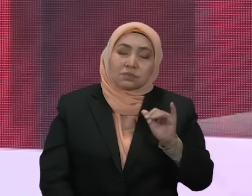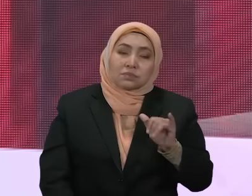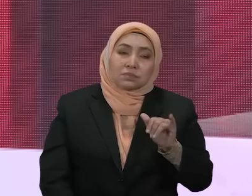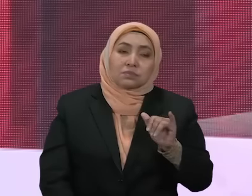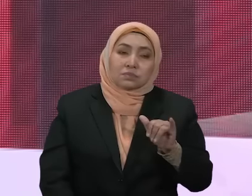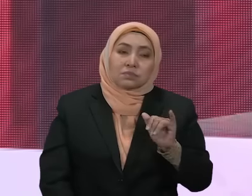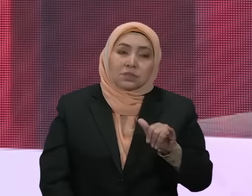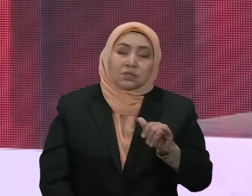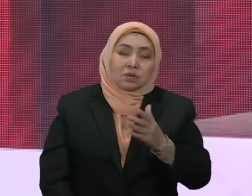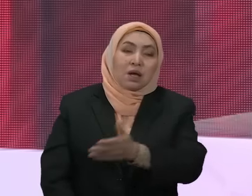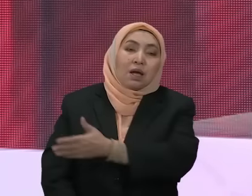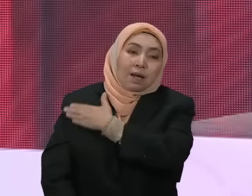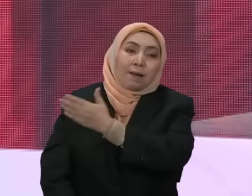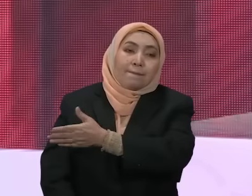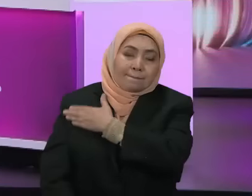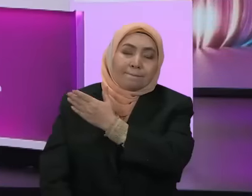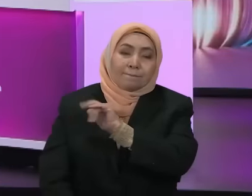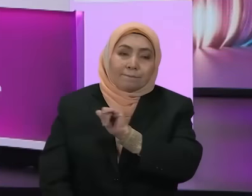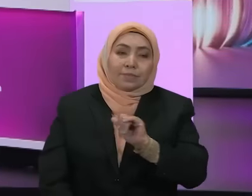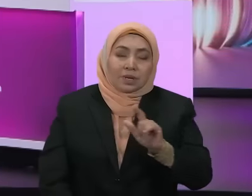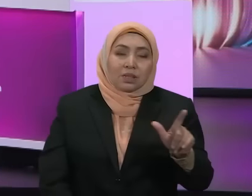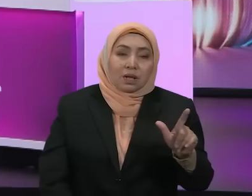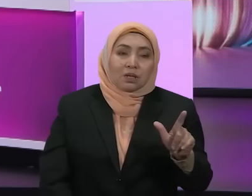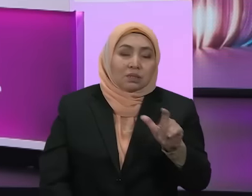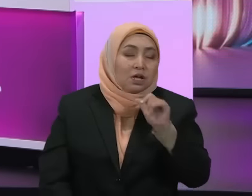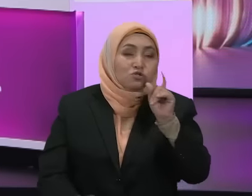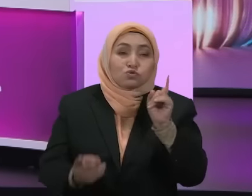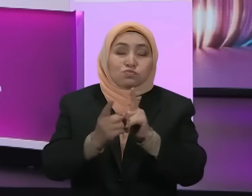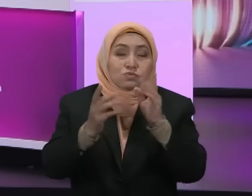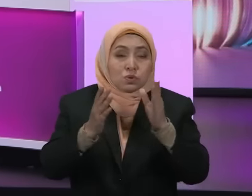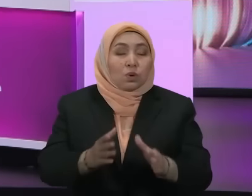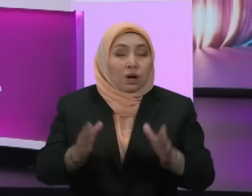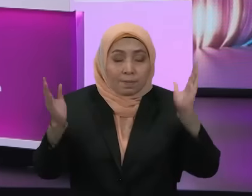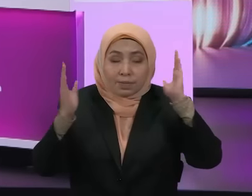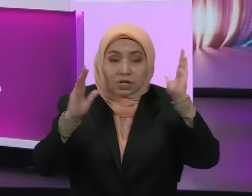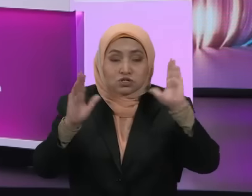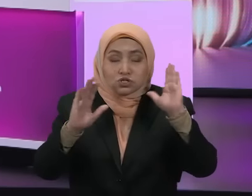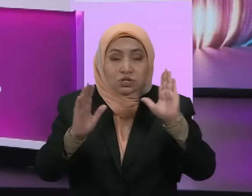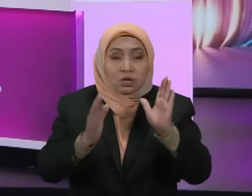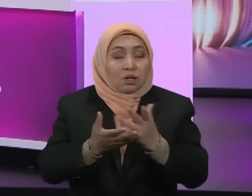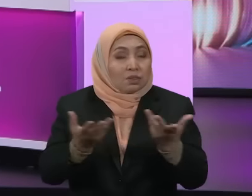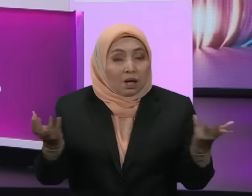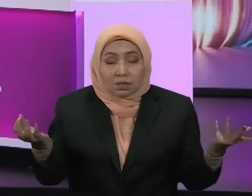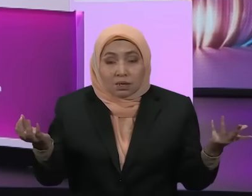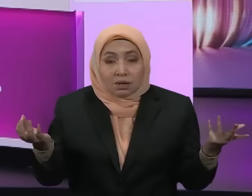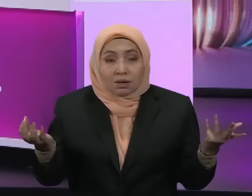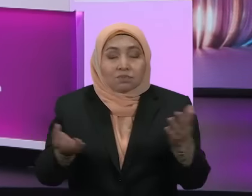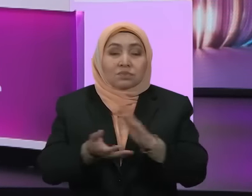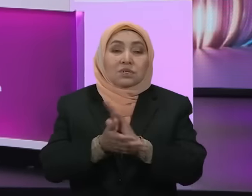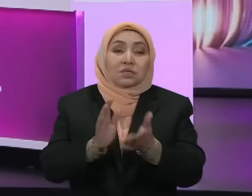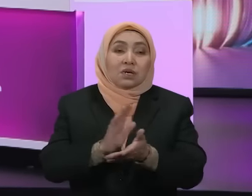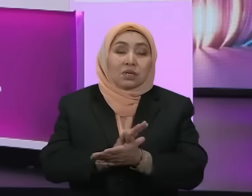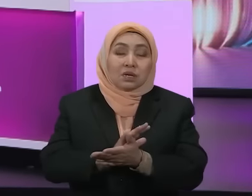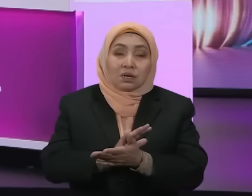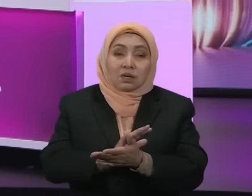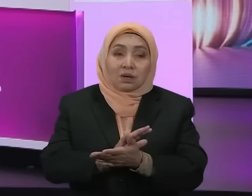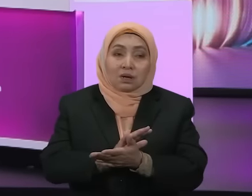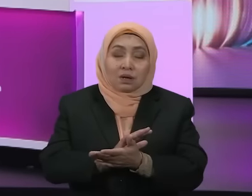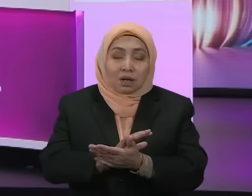memang Allah. Seorang hamba lah Allah sebenarnya Allah kan. Allah. Alhamdulillah tak jumpa orang Malaysia. Jadi orang tak ada bergambar. Tapi doakan kami tak